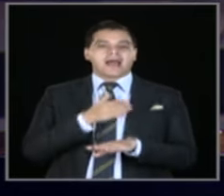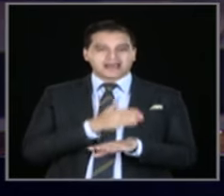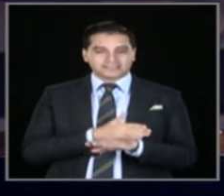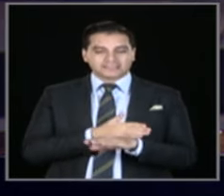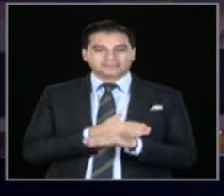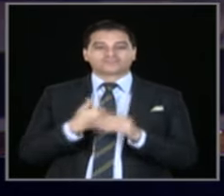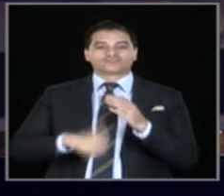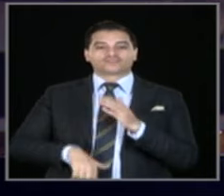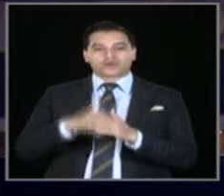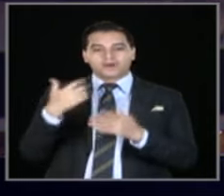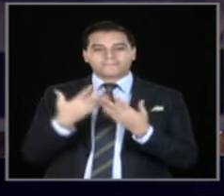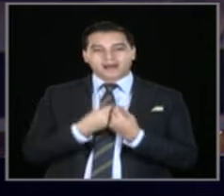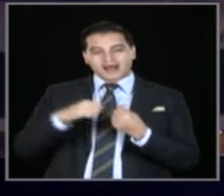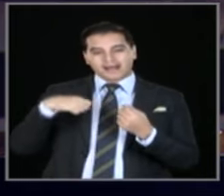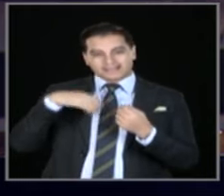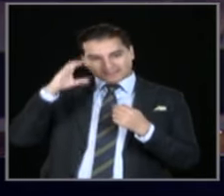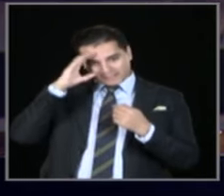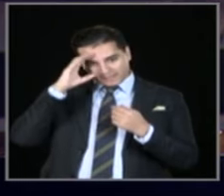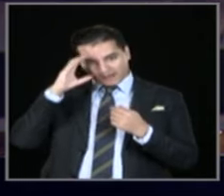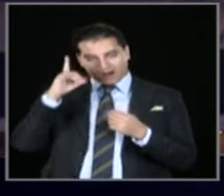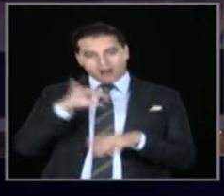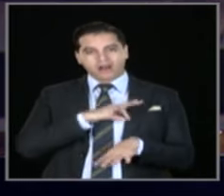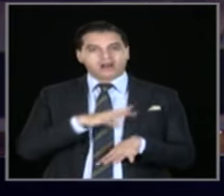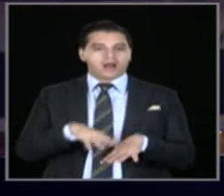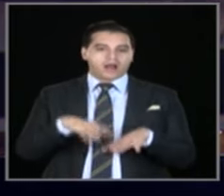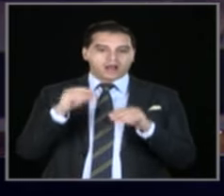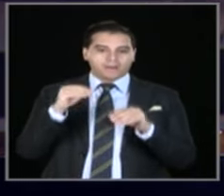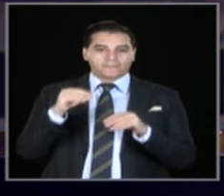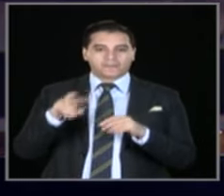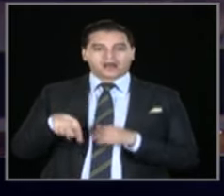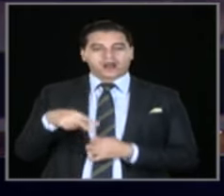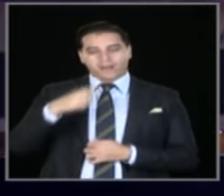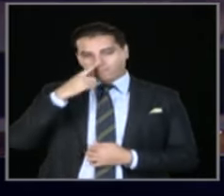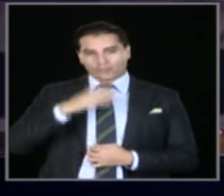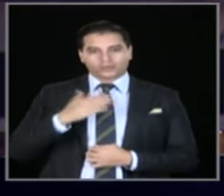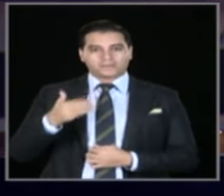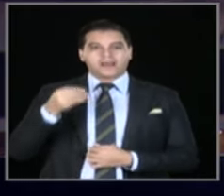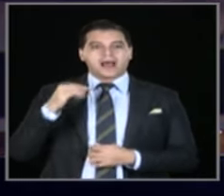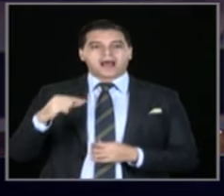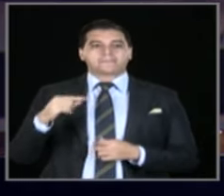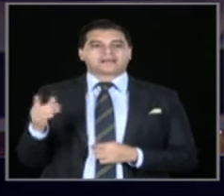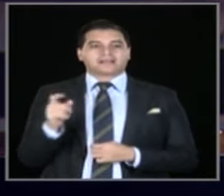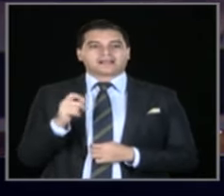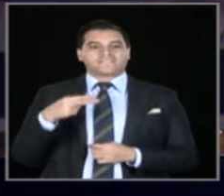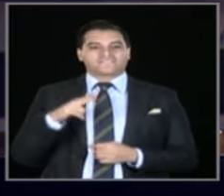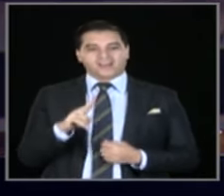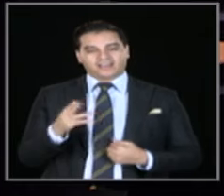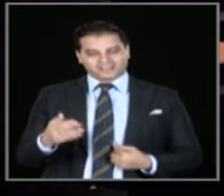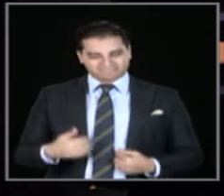كمان مع نادي الزمالك. رحم الله اللاعب الخلوق أحمد رفعت.